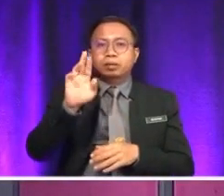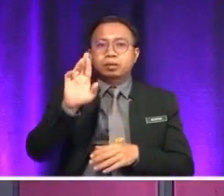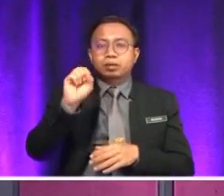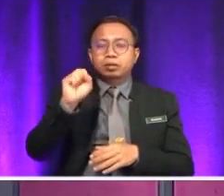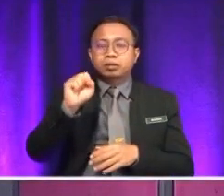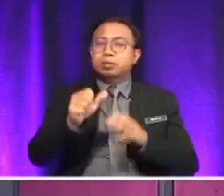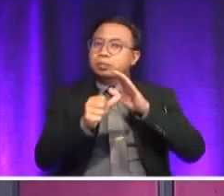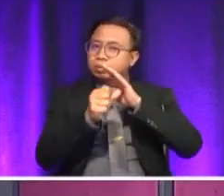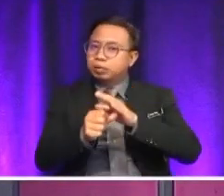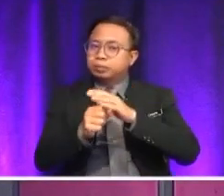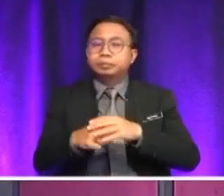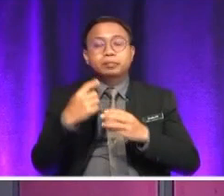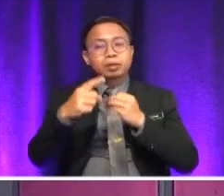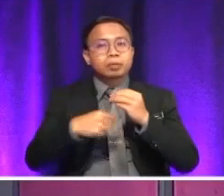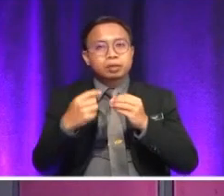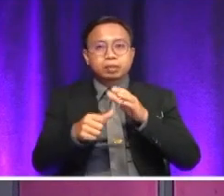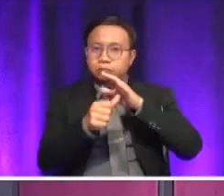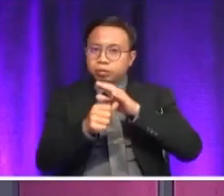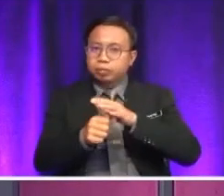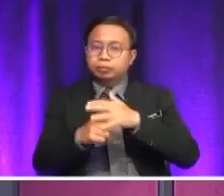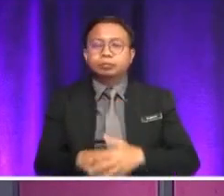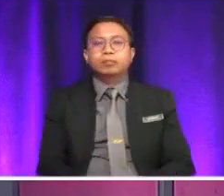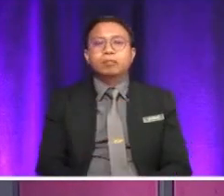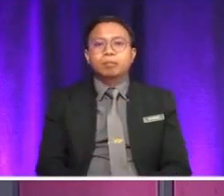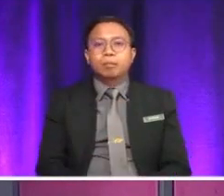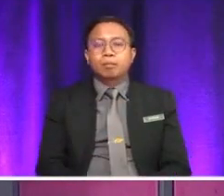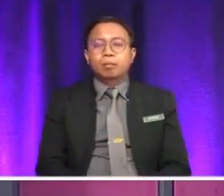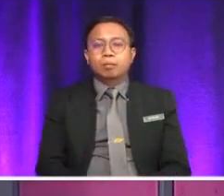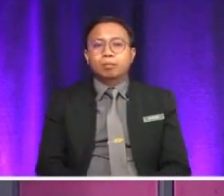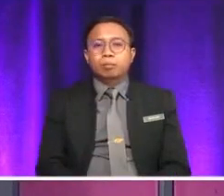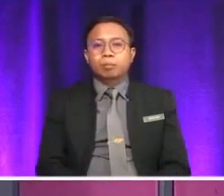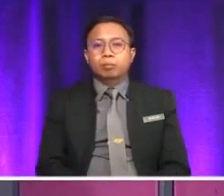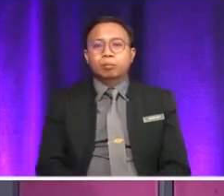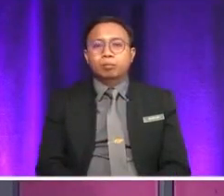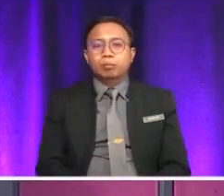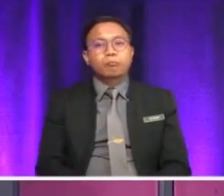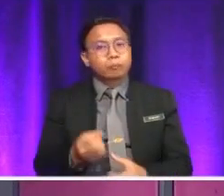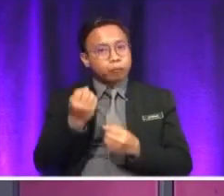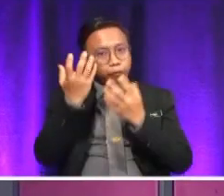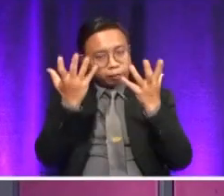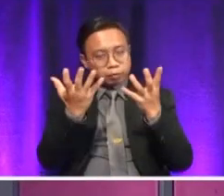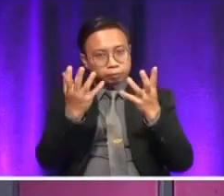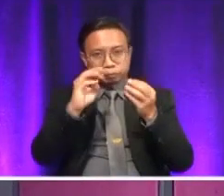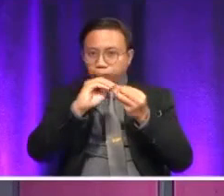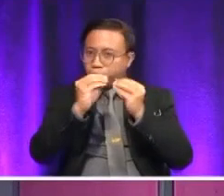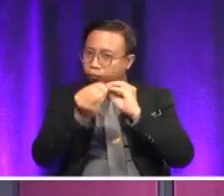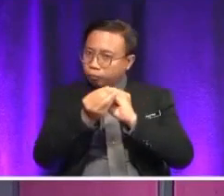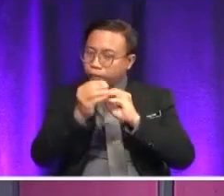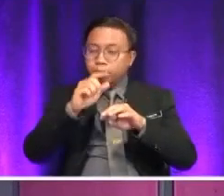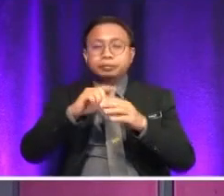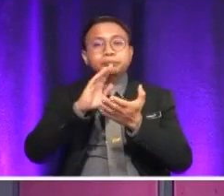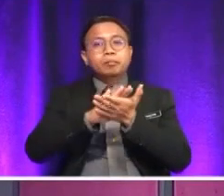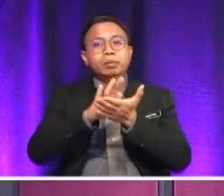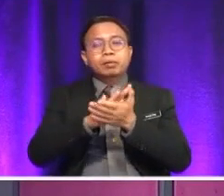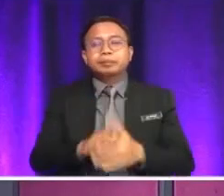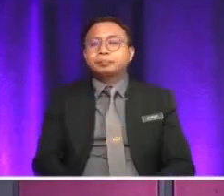Bully. Eh, bila bully, okey. Bila kena bully, dia akan banyak jadi masalah. Okey, dekat sekolah,